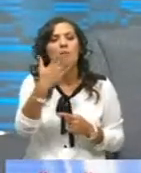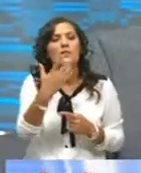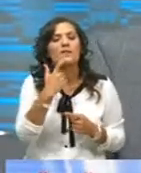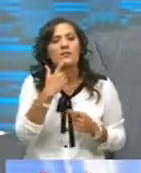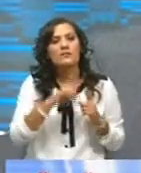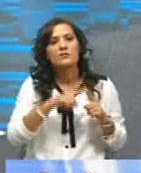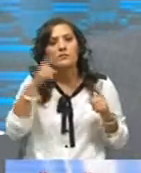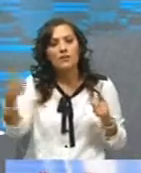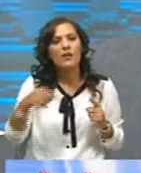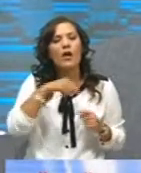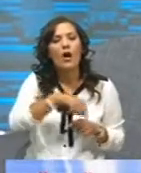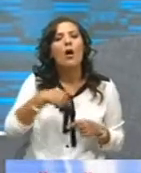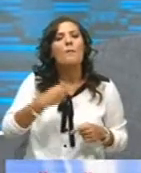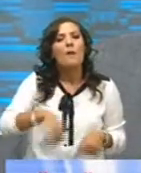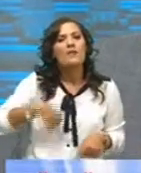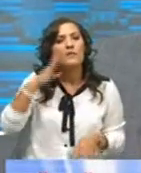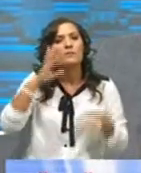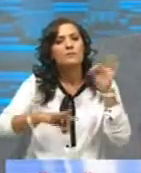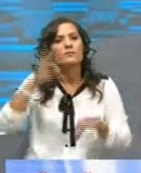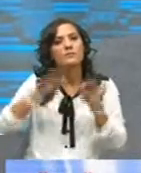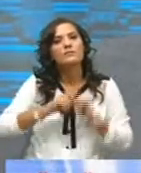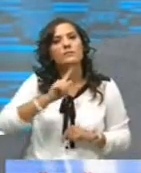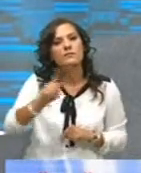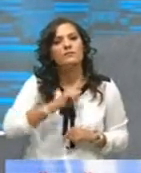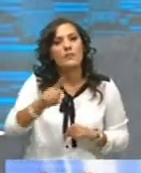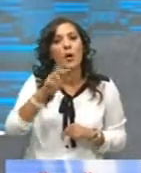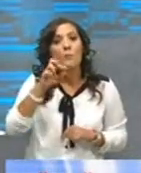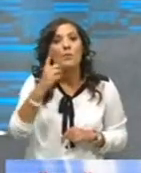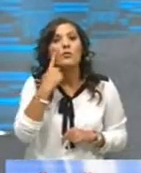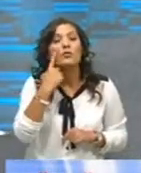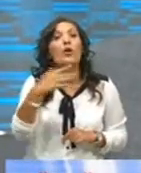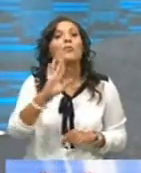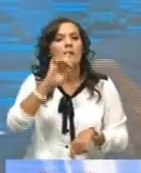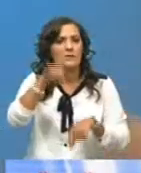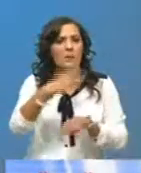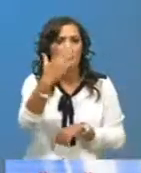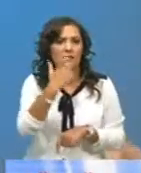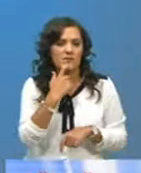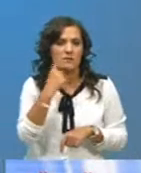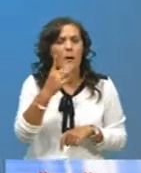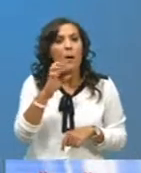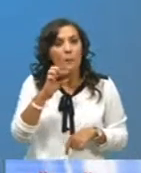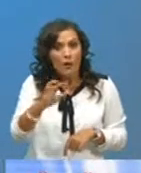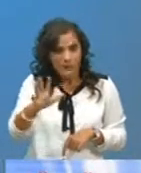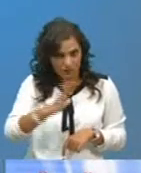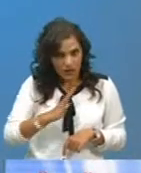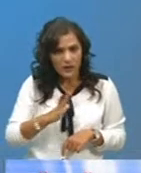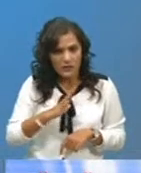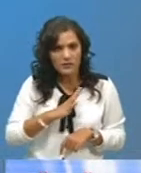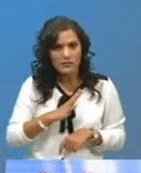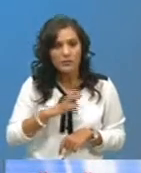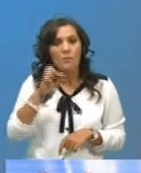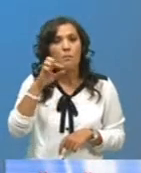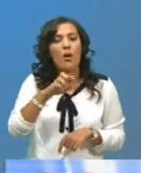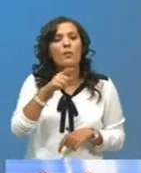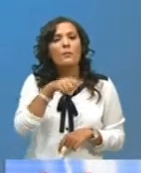bazı kaynaklarda bu 75 o uzatılabiliyor polis görülmediği görülmesi beş yılda bir görüldüğü takdirde görüldüğü takdirde